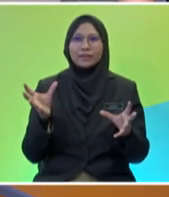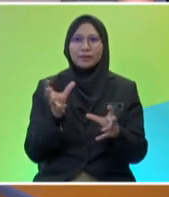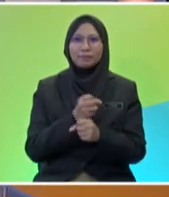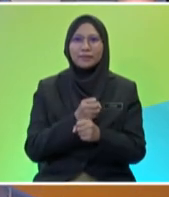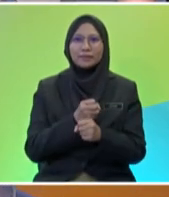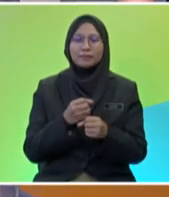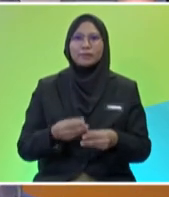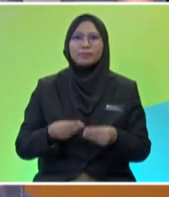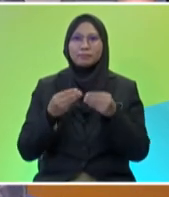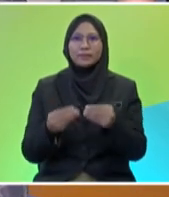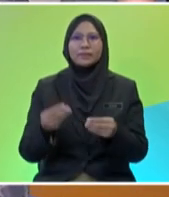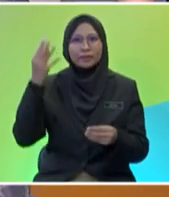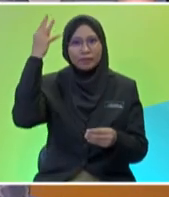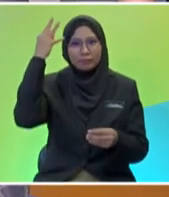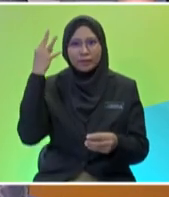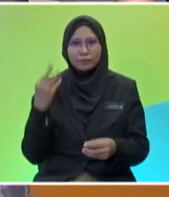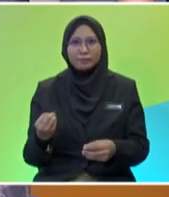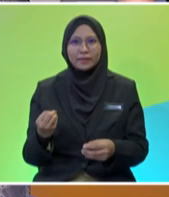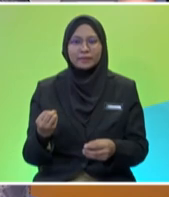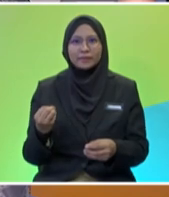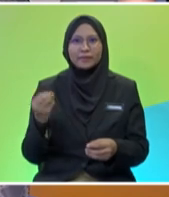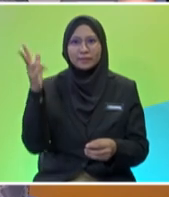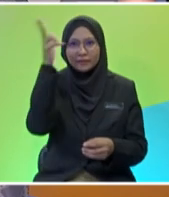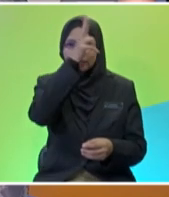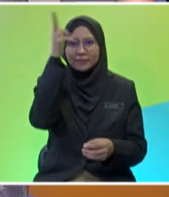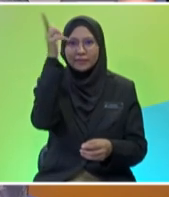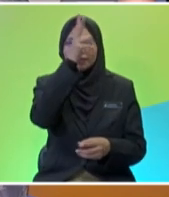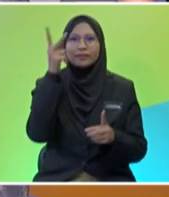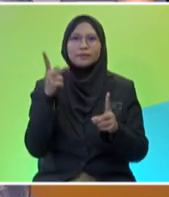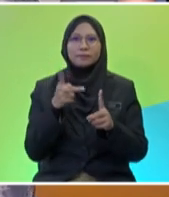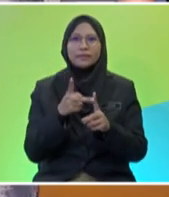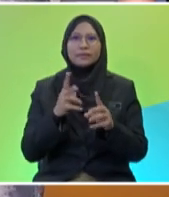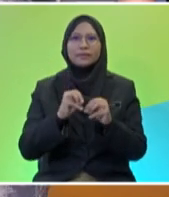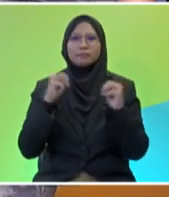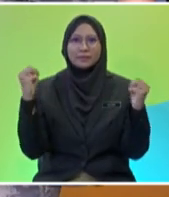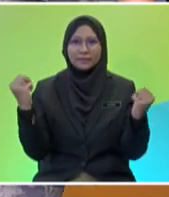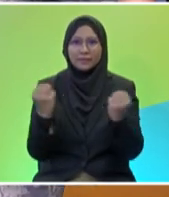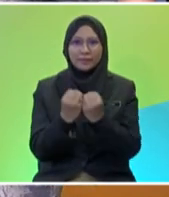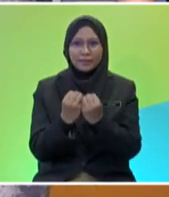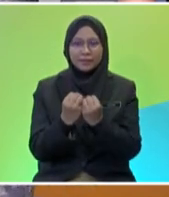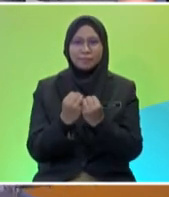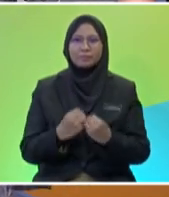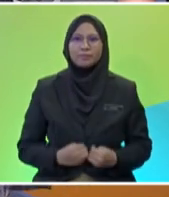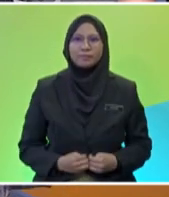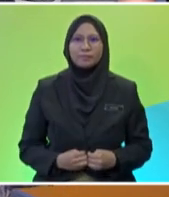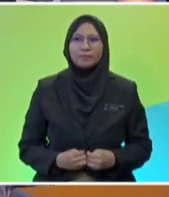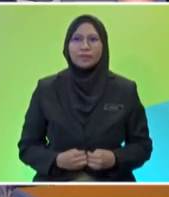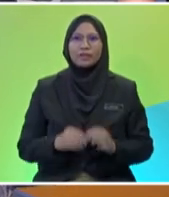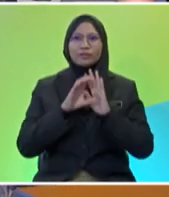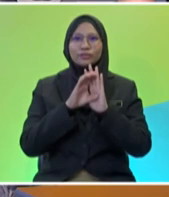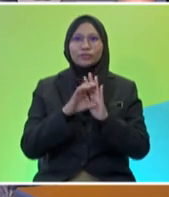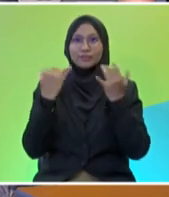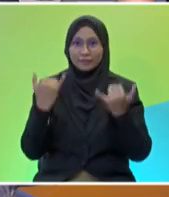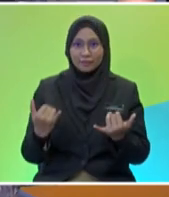sebenarnya eee antara antara saluran yang diberikan informasi yang diberikan contohnya ialah berkaitan dengan skema